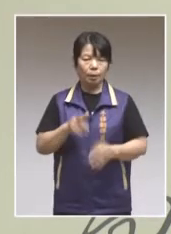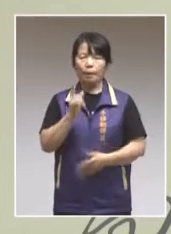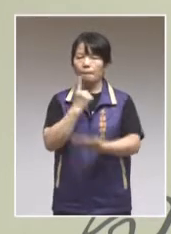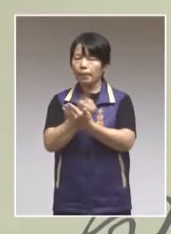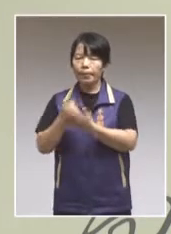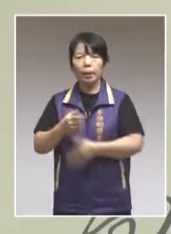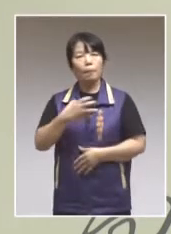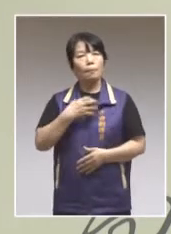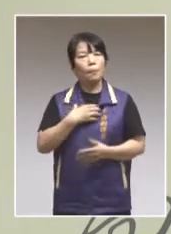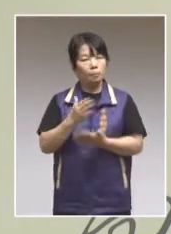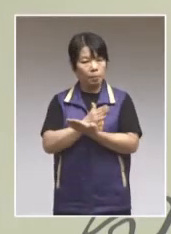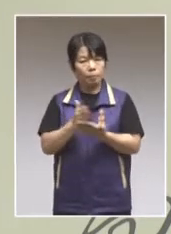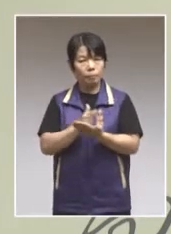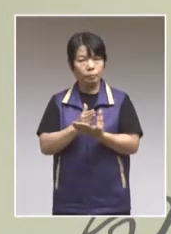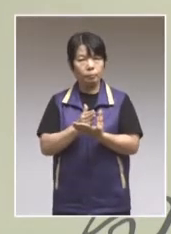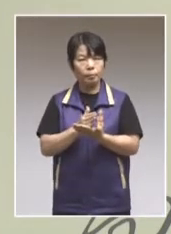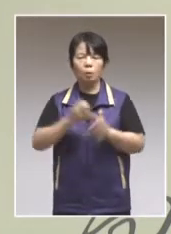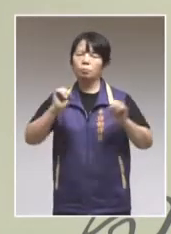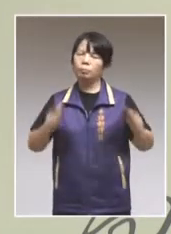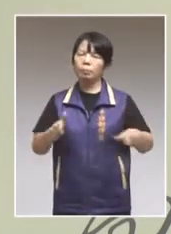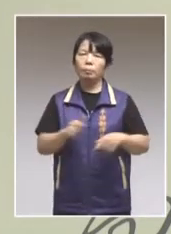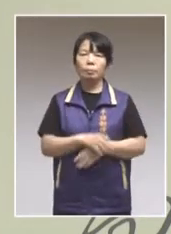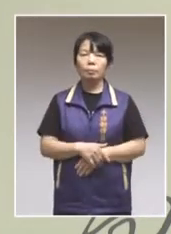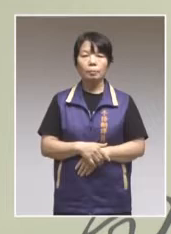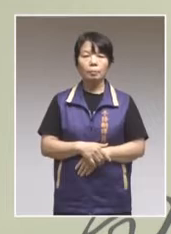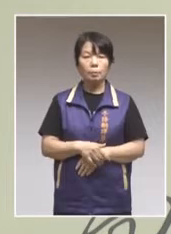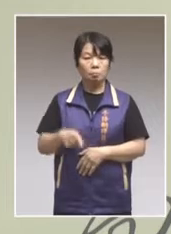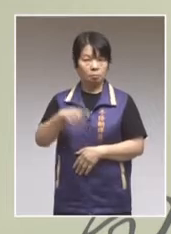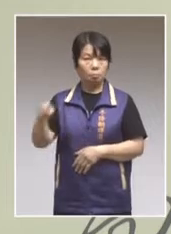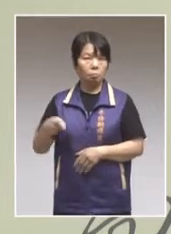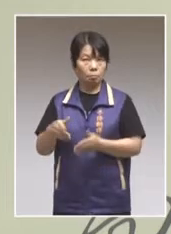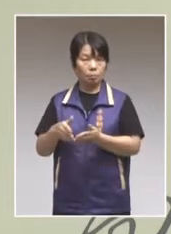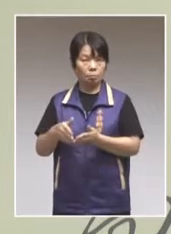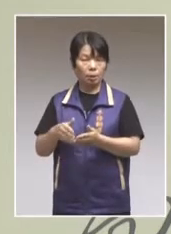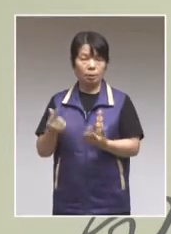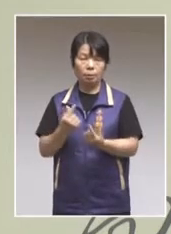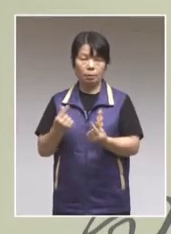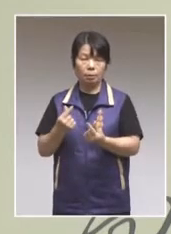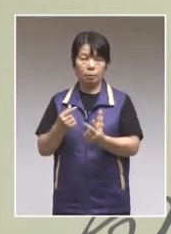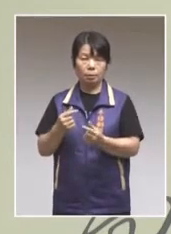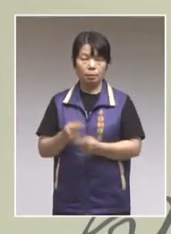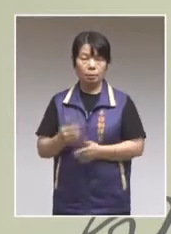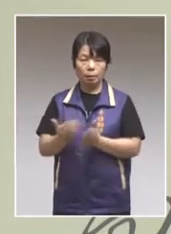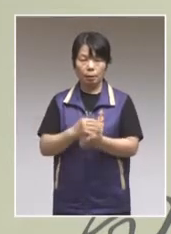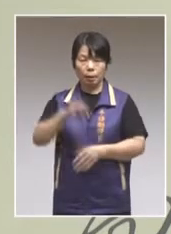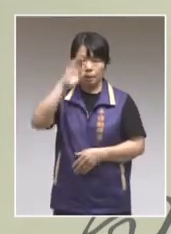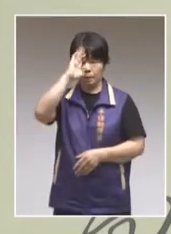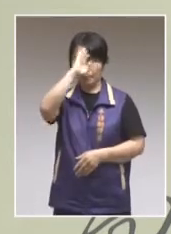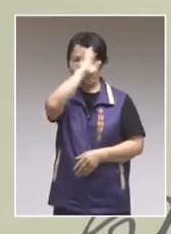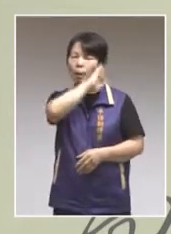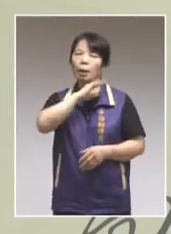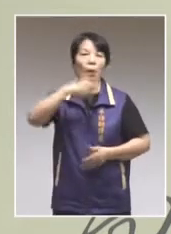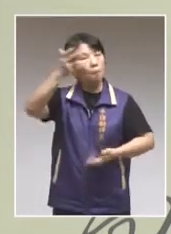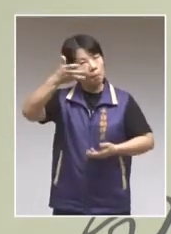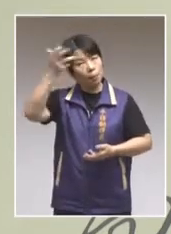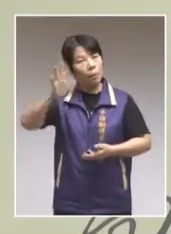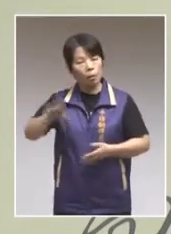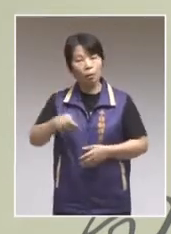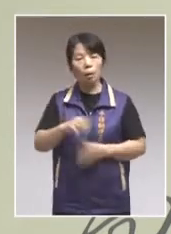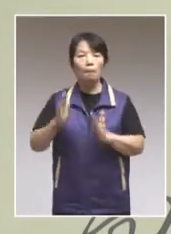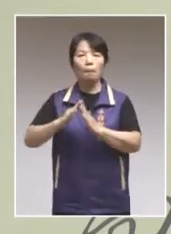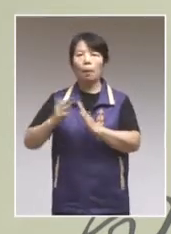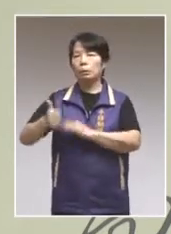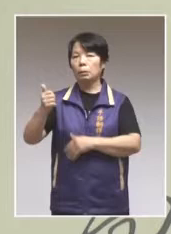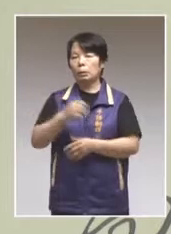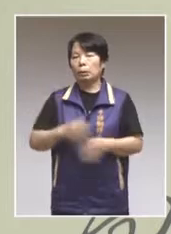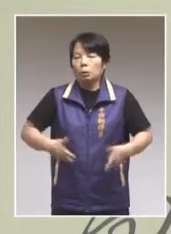估不大一样，有些人就是就像刚才提到的这个症状有发烧，有些人就很紧张就